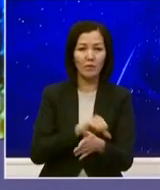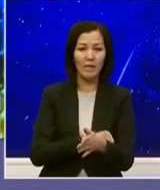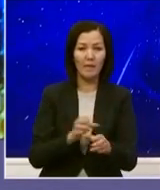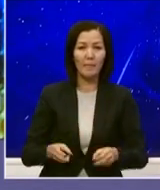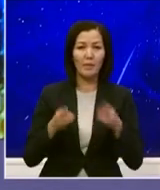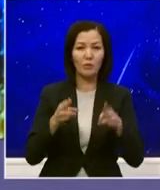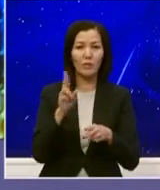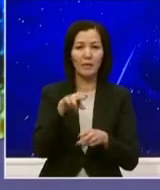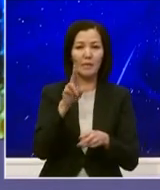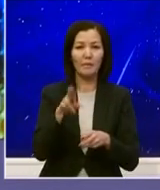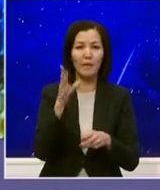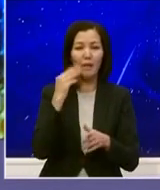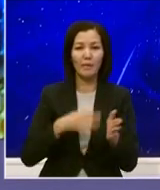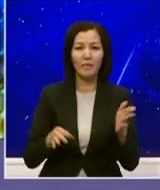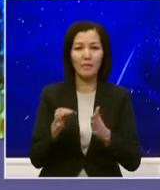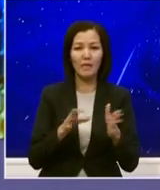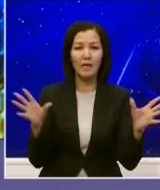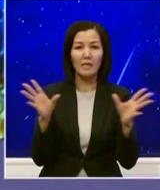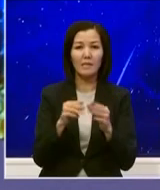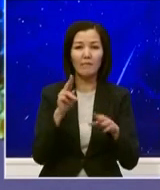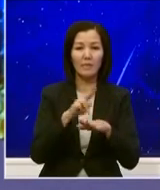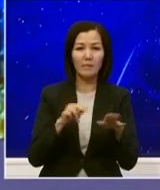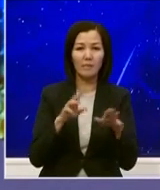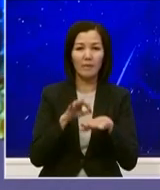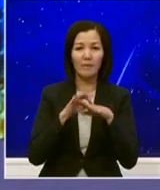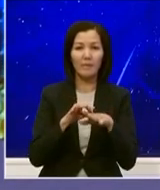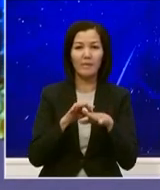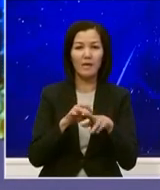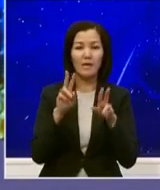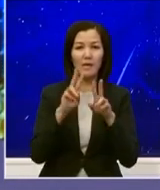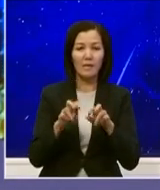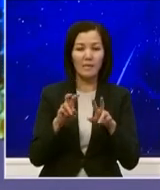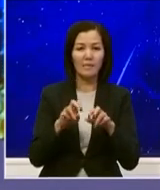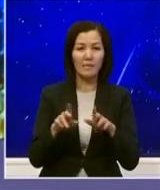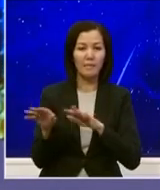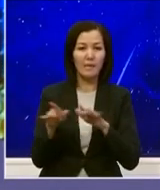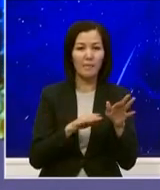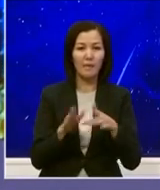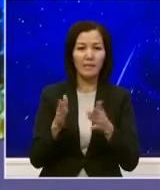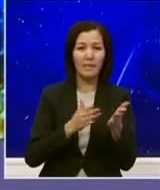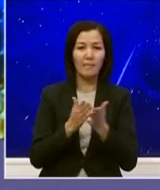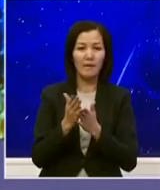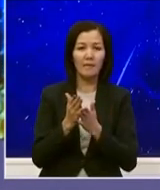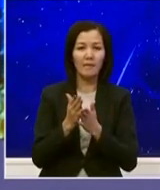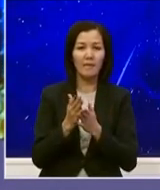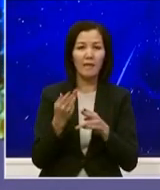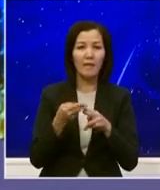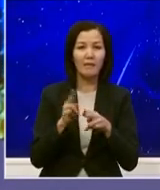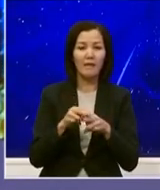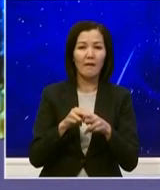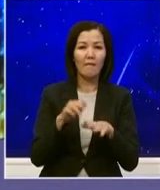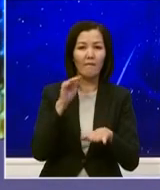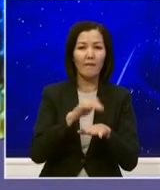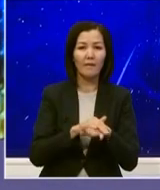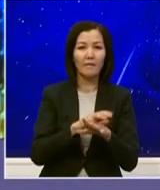ДП Алматинской области совместно с районными полицейскими провели оперативно-розыскные мероприятия, направленные на выявление